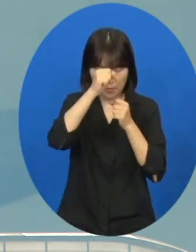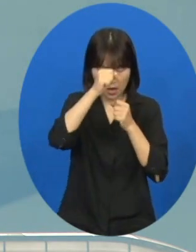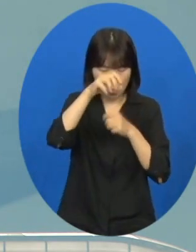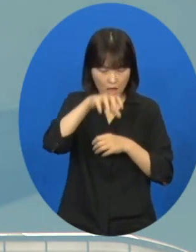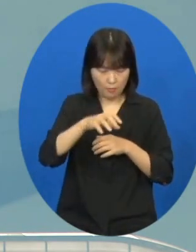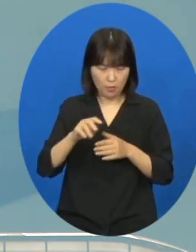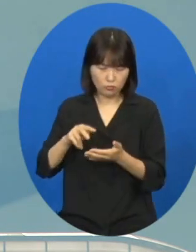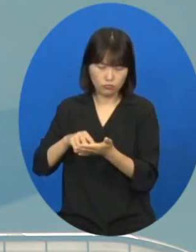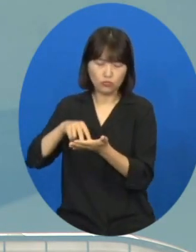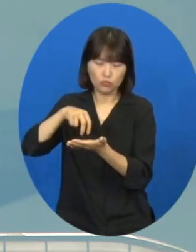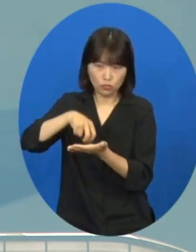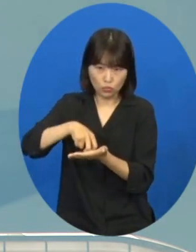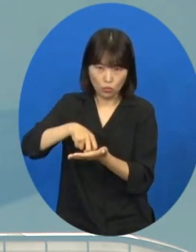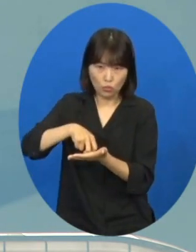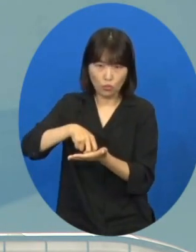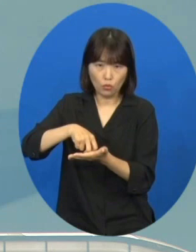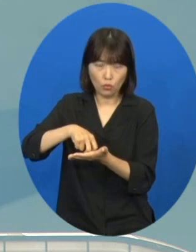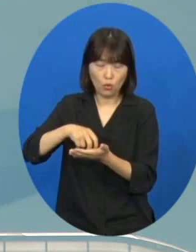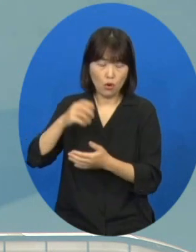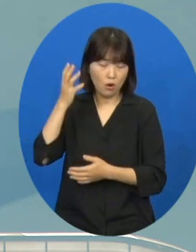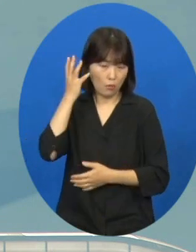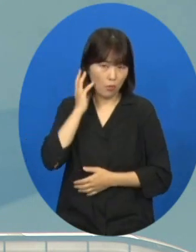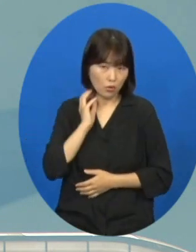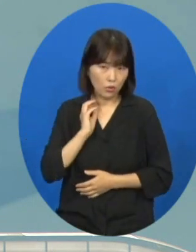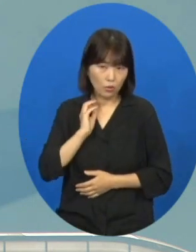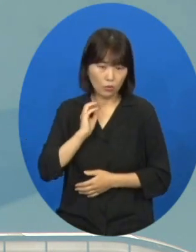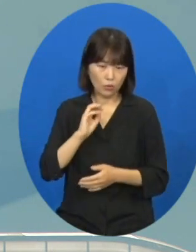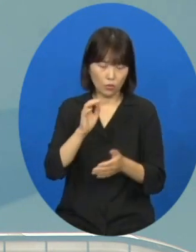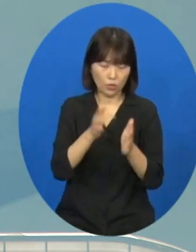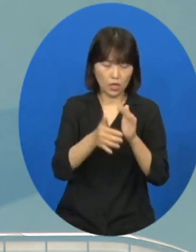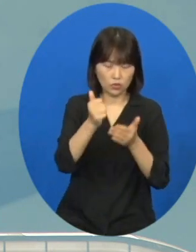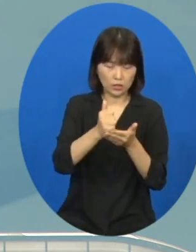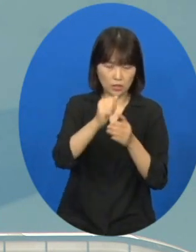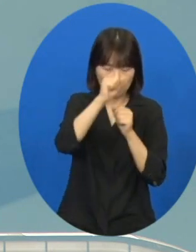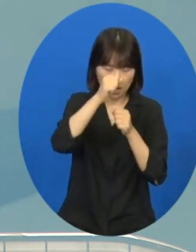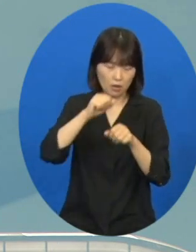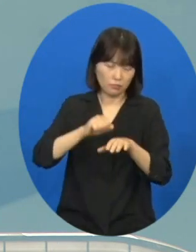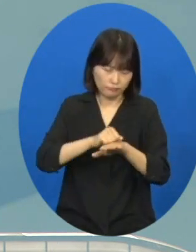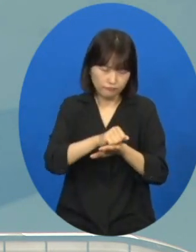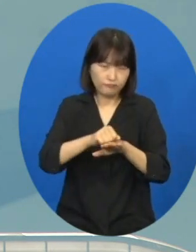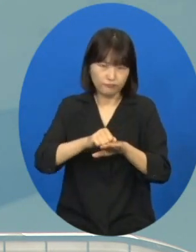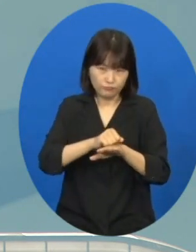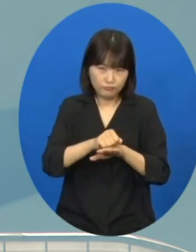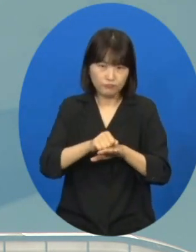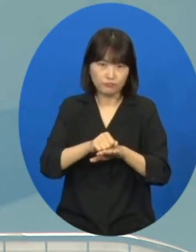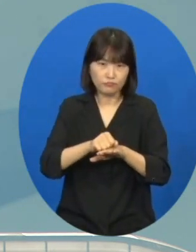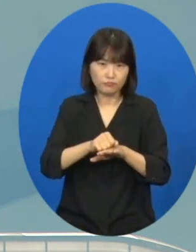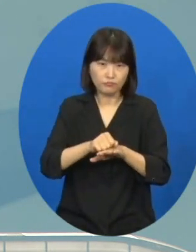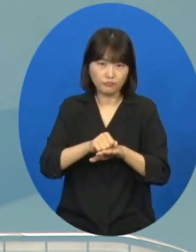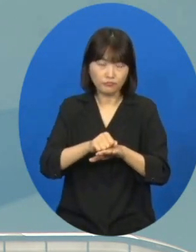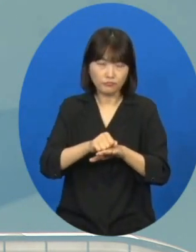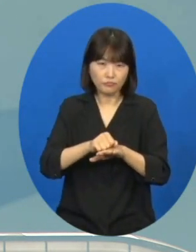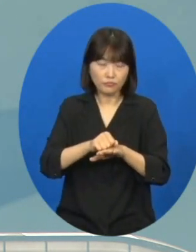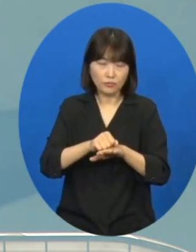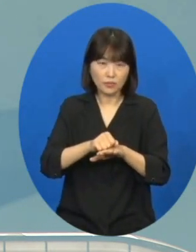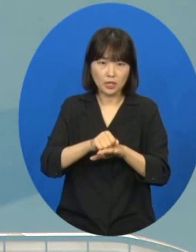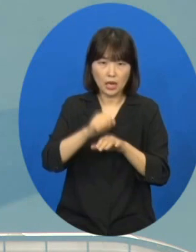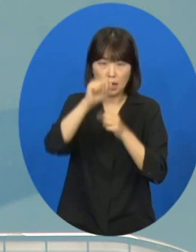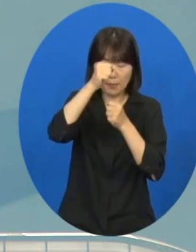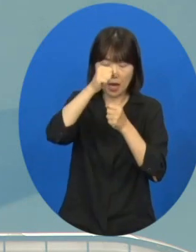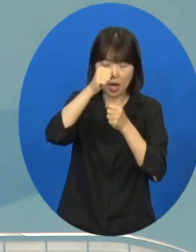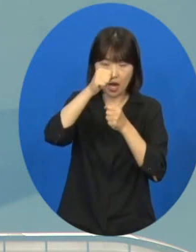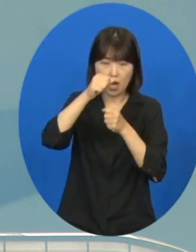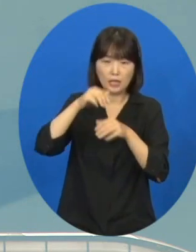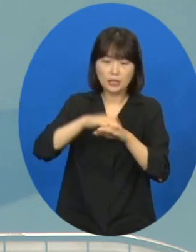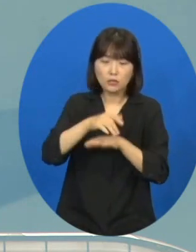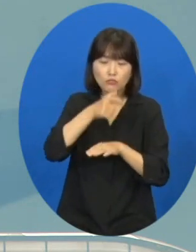꿇고. 그리고 자기 머리털로 예수님의 발을 씻어요. 발 씻을 물도 주지 않았으니까 예수님의 발은 씻지